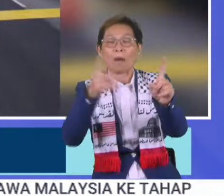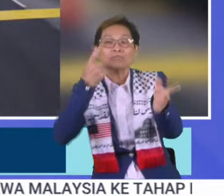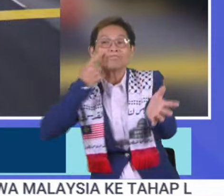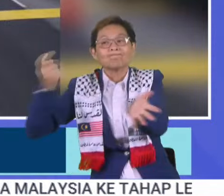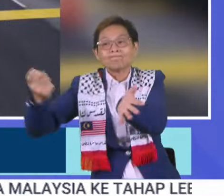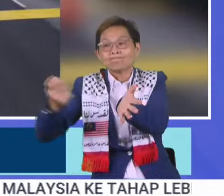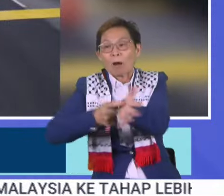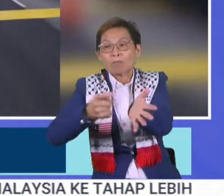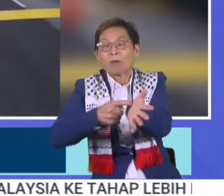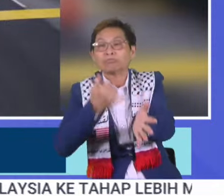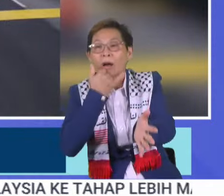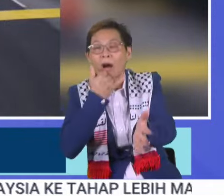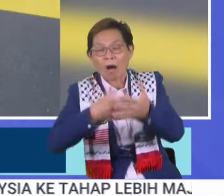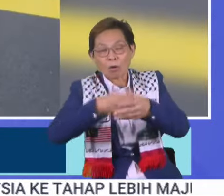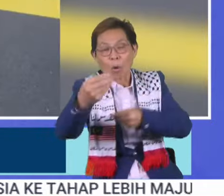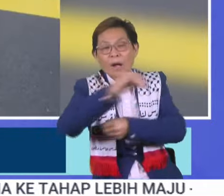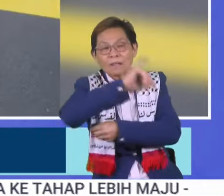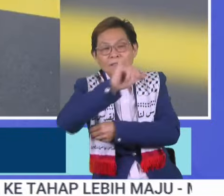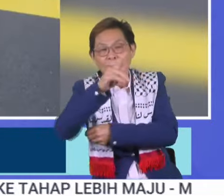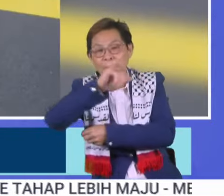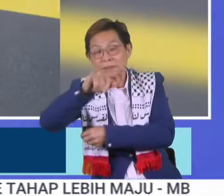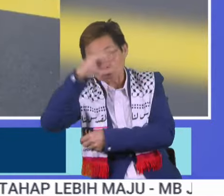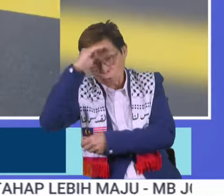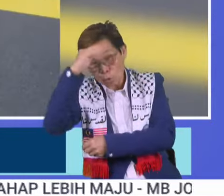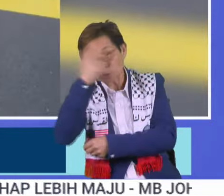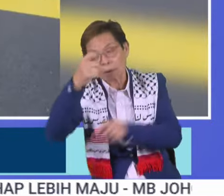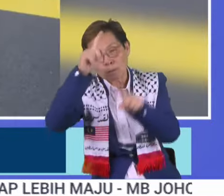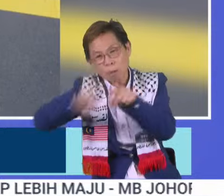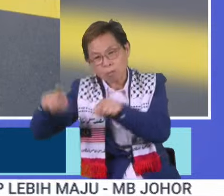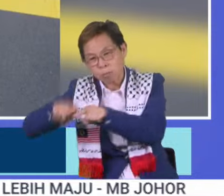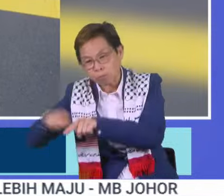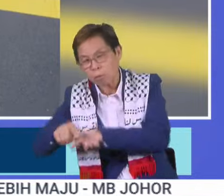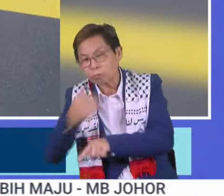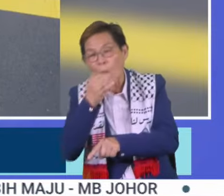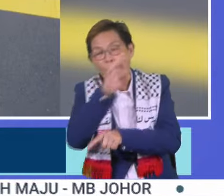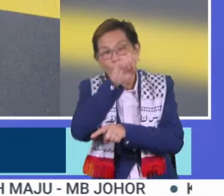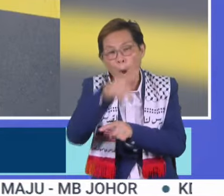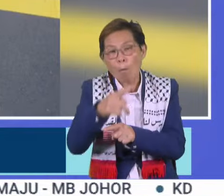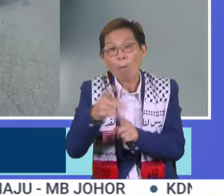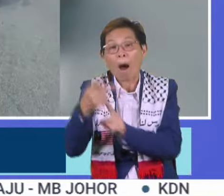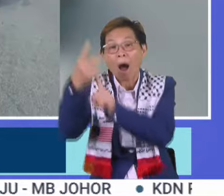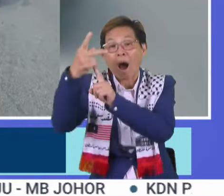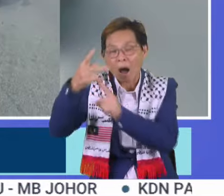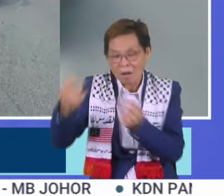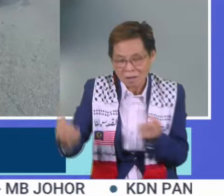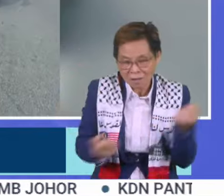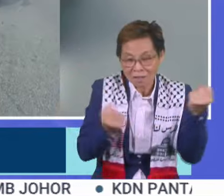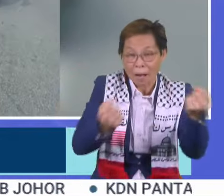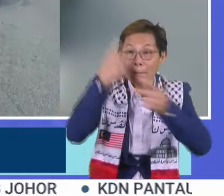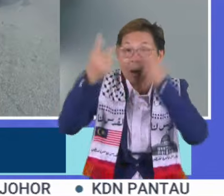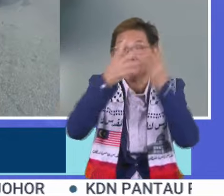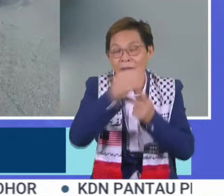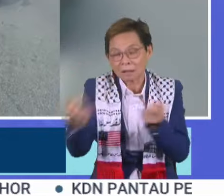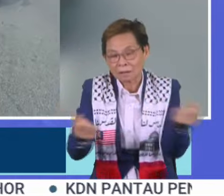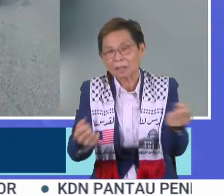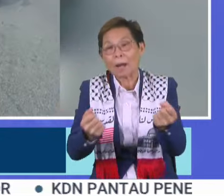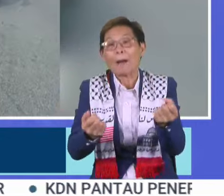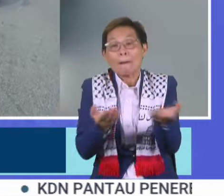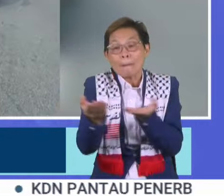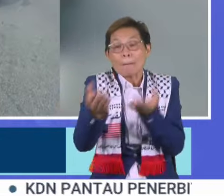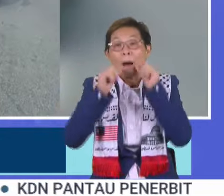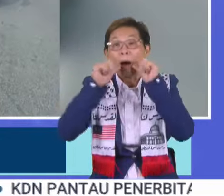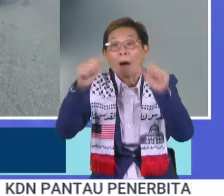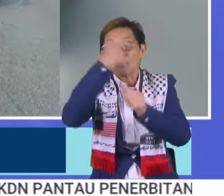124 notis kesalahan dikeluarkan JPJ Johor atas pelbagai kesalahan dalam ops khas kenderaan pelancongan dan kenderaan perkhidmatan awam.